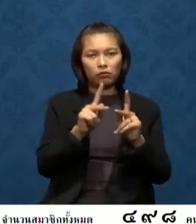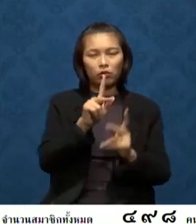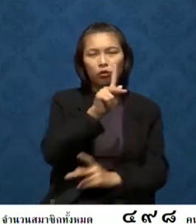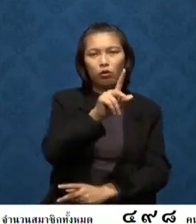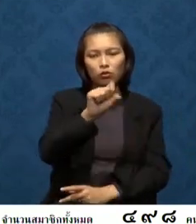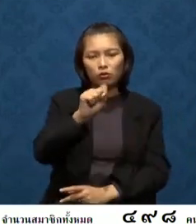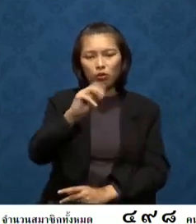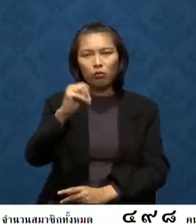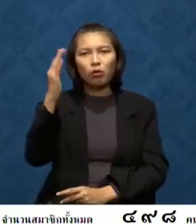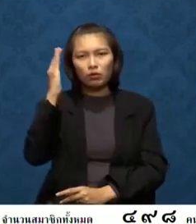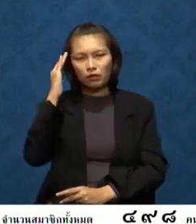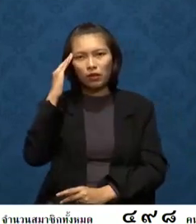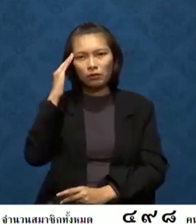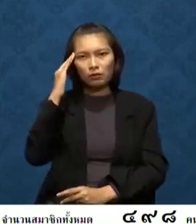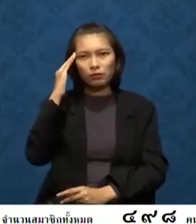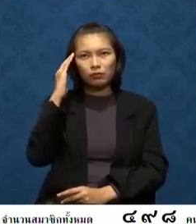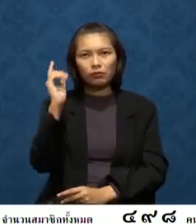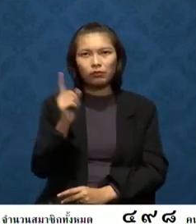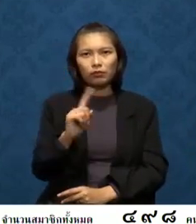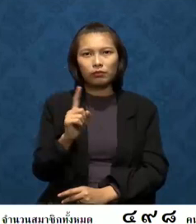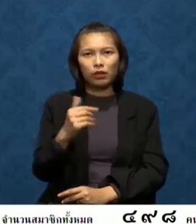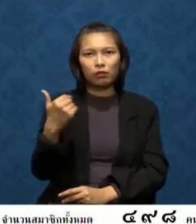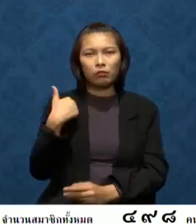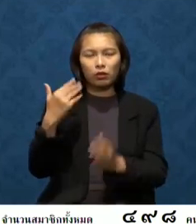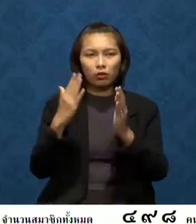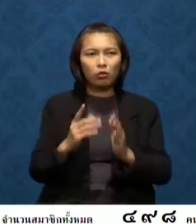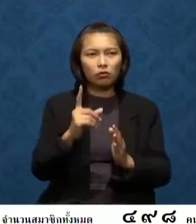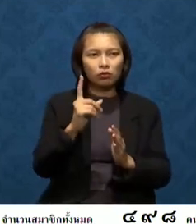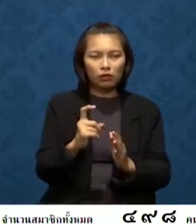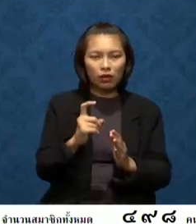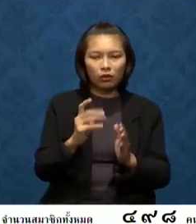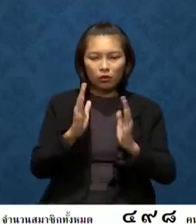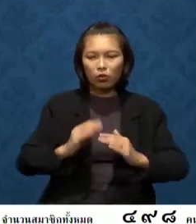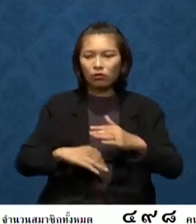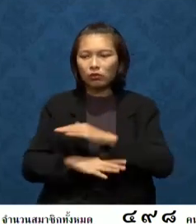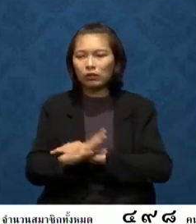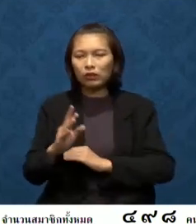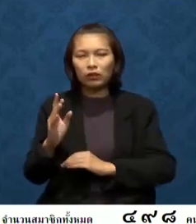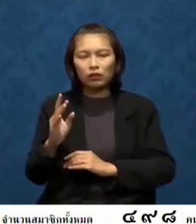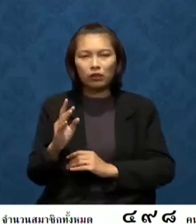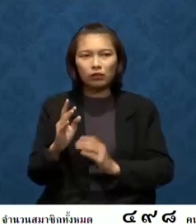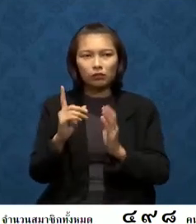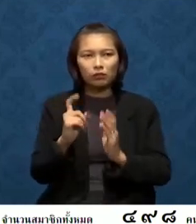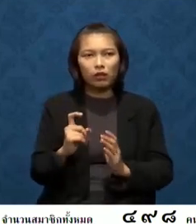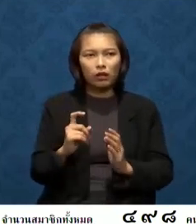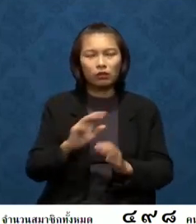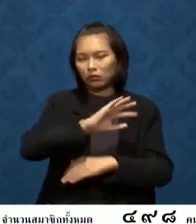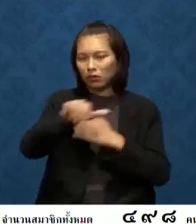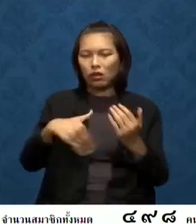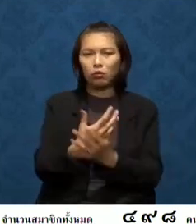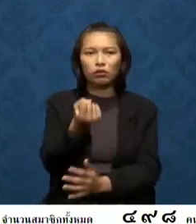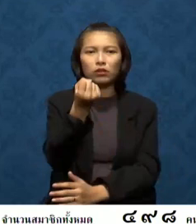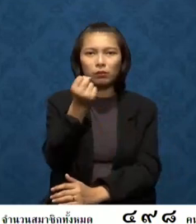เนี่ยก็คงทราบดีมีผู้เสียชีวิตแล้วเนี่ยนะครับซึ่งเป็นผู้ลี้ภัยจำนวน13ค